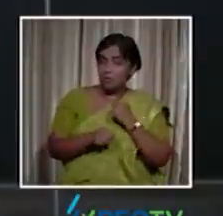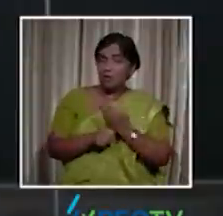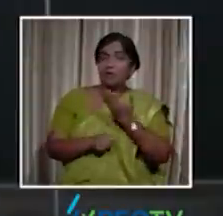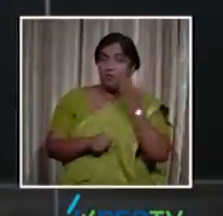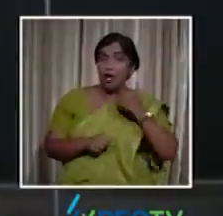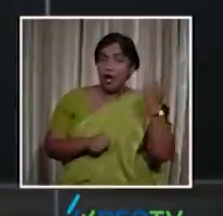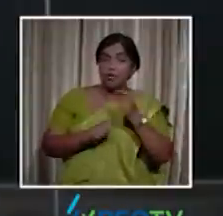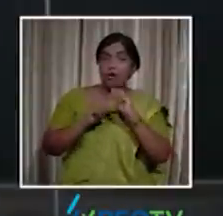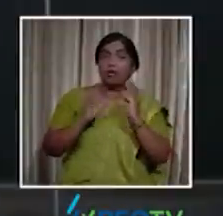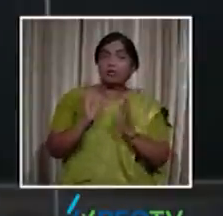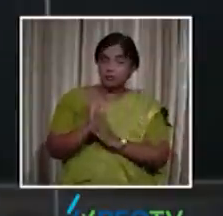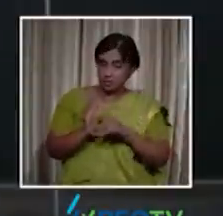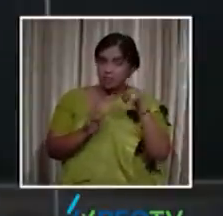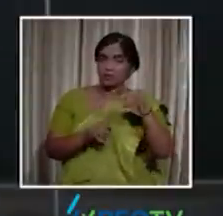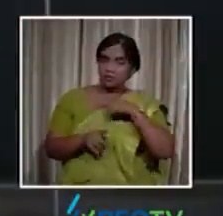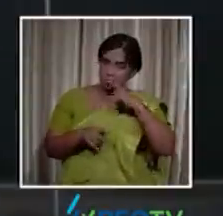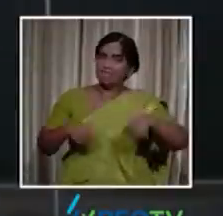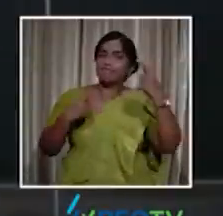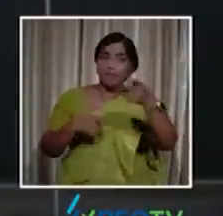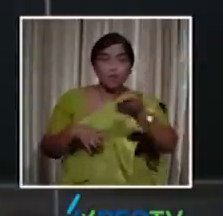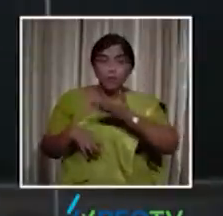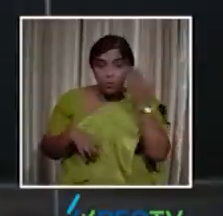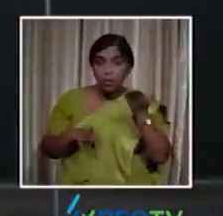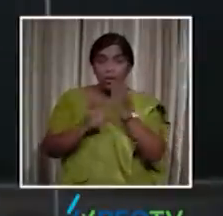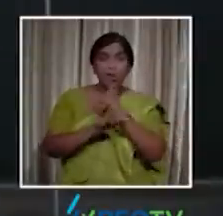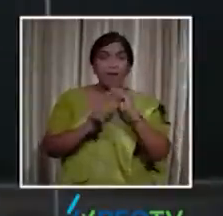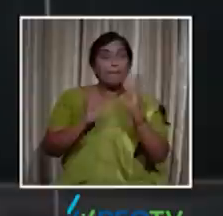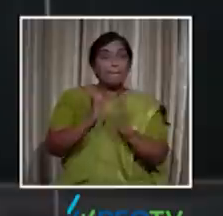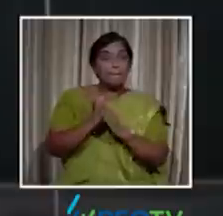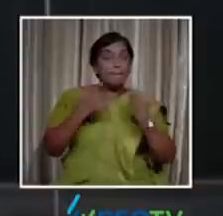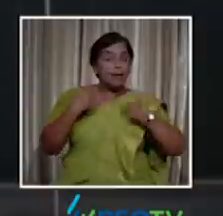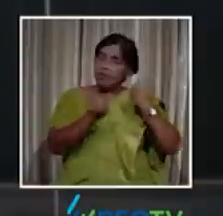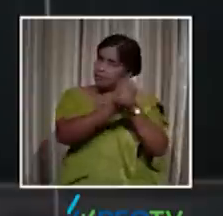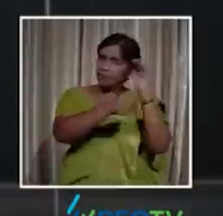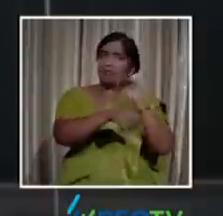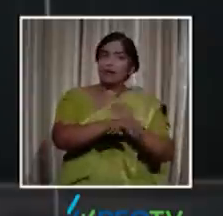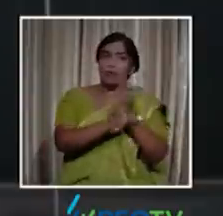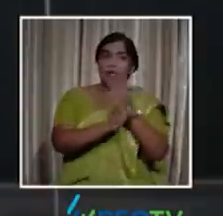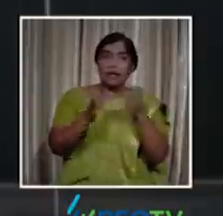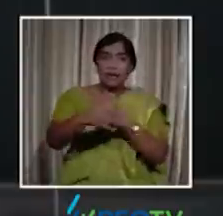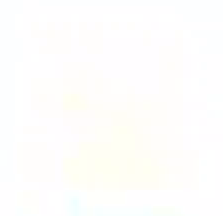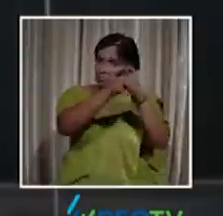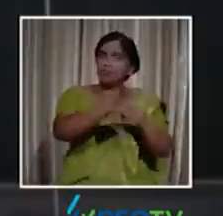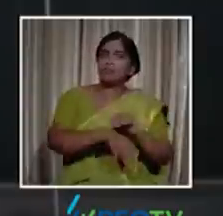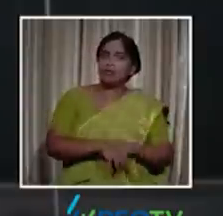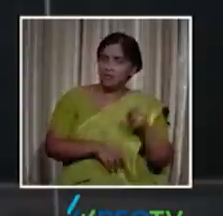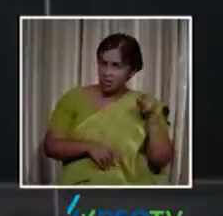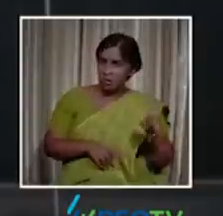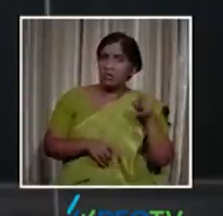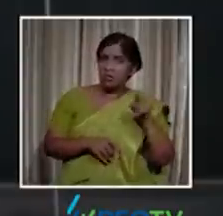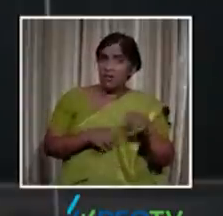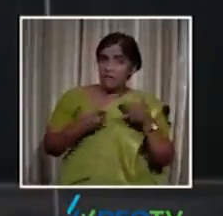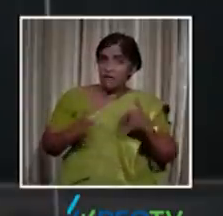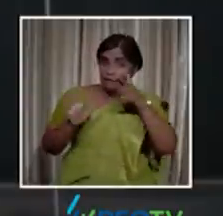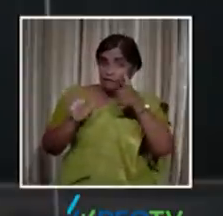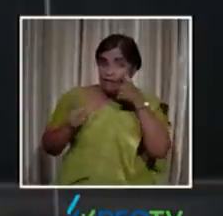අලුත් අගමැතිවරට අපි අභියෝග කරනවා. පුළුවන් නම් හිටපු අගමැතිවරු අත්තනකට ගන්න. හිටපු කැබිනට් ඇමතිවරු ටික අත්තනකට ගන්න. ඔවුන්ගේ තියෙනවා වර්තමාන වීඩියෝ